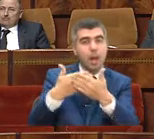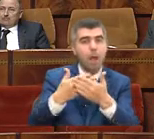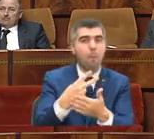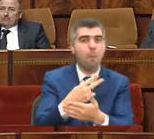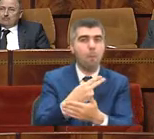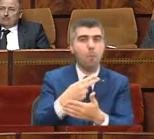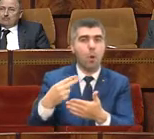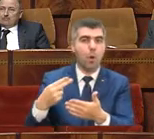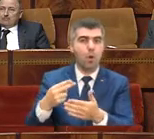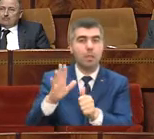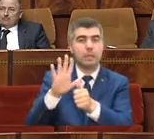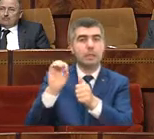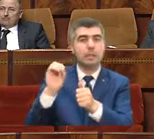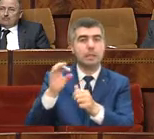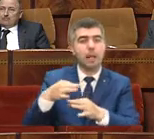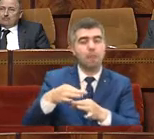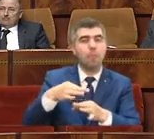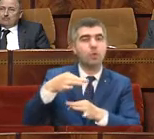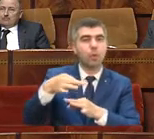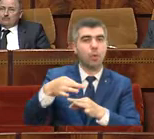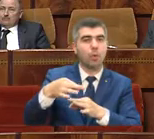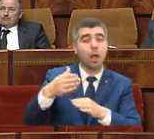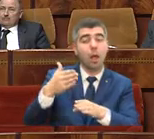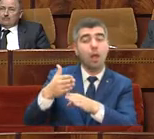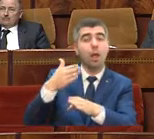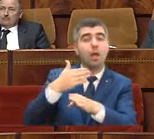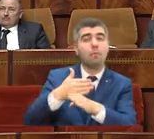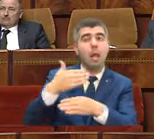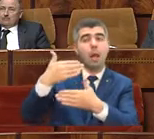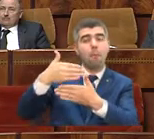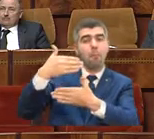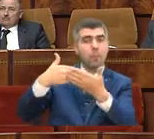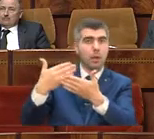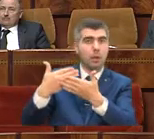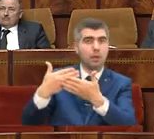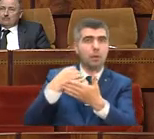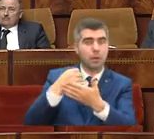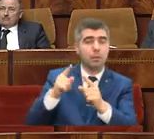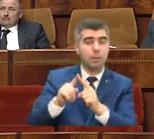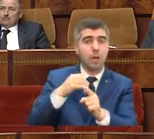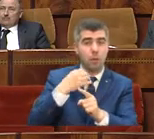60 متر، وراه كان ساكن فيها. السيد الوزير، واش هذا ما كيبين لكمش بلي هضر المال